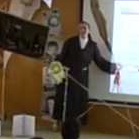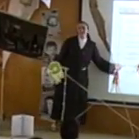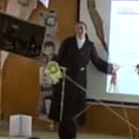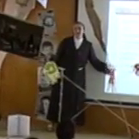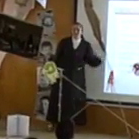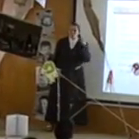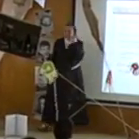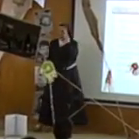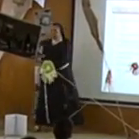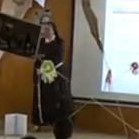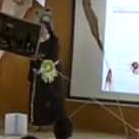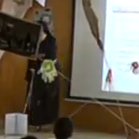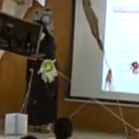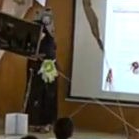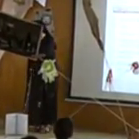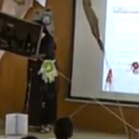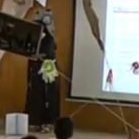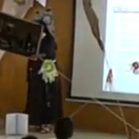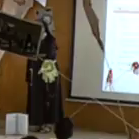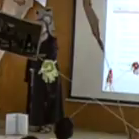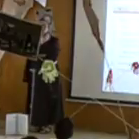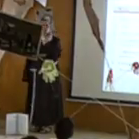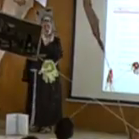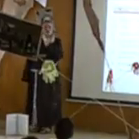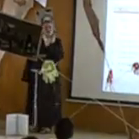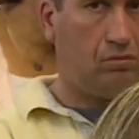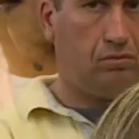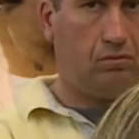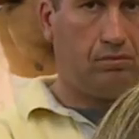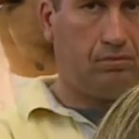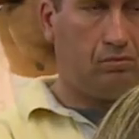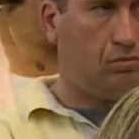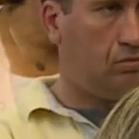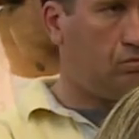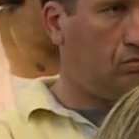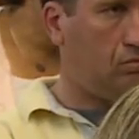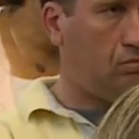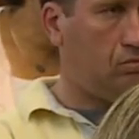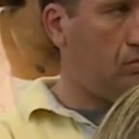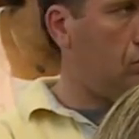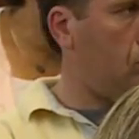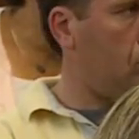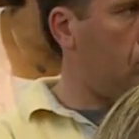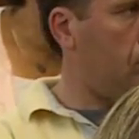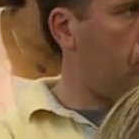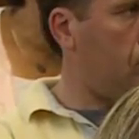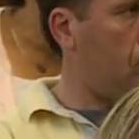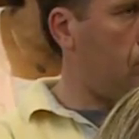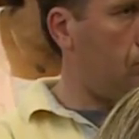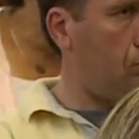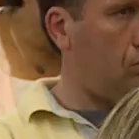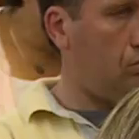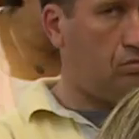in parrocchia è la più grande provocazione a tornare ad essere una comunità